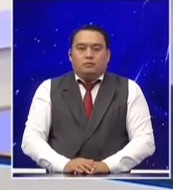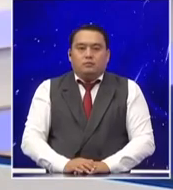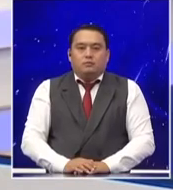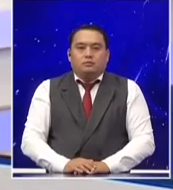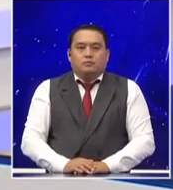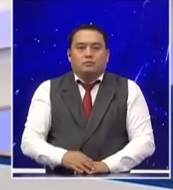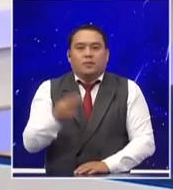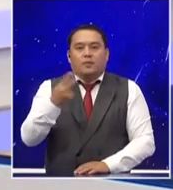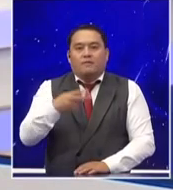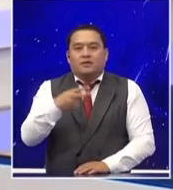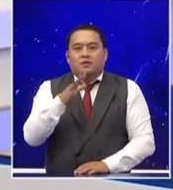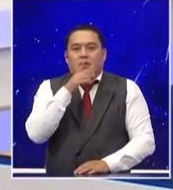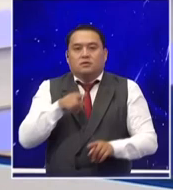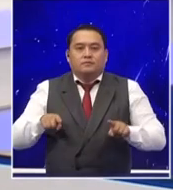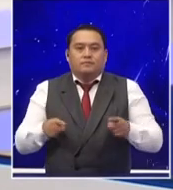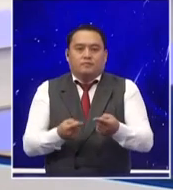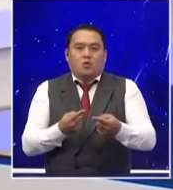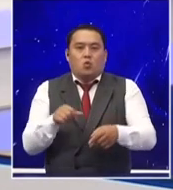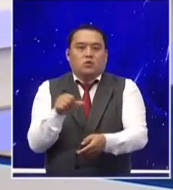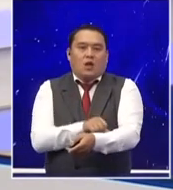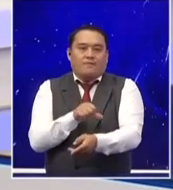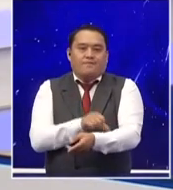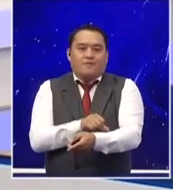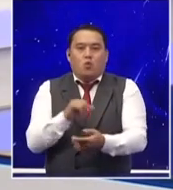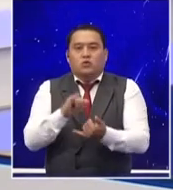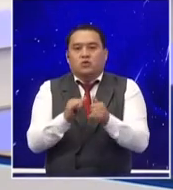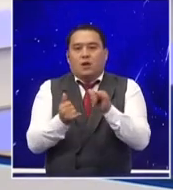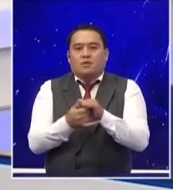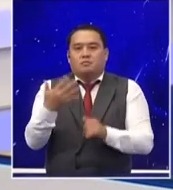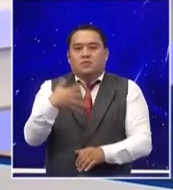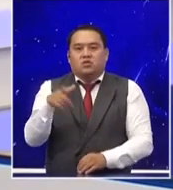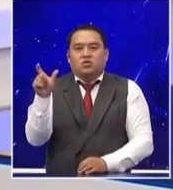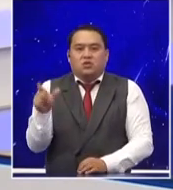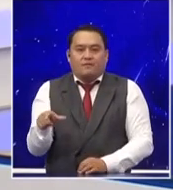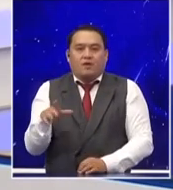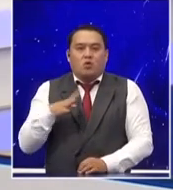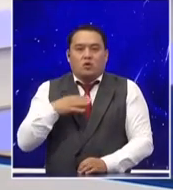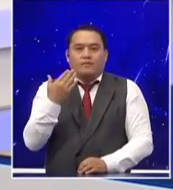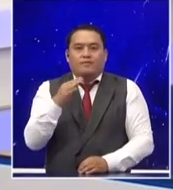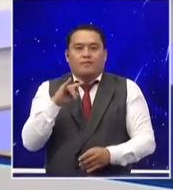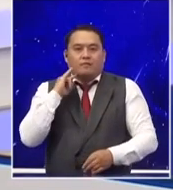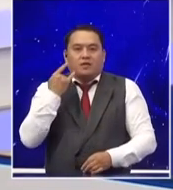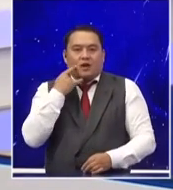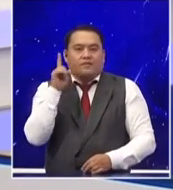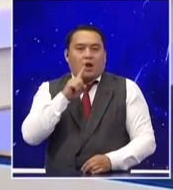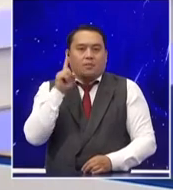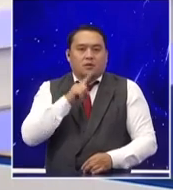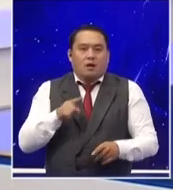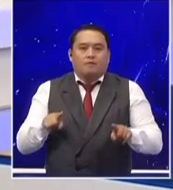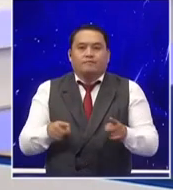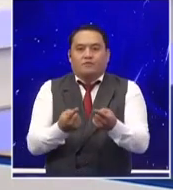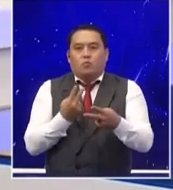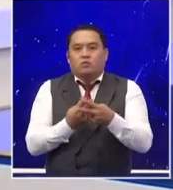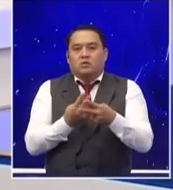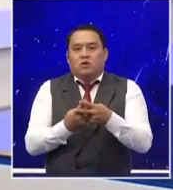спустя двадцать лет задержали наркодилера вуз каменогорске 50-летний уроженец павлодара водворен в изолятор временного содержания как